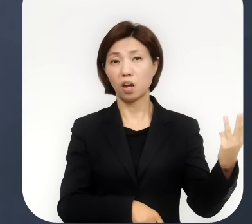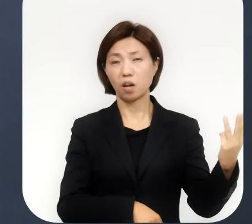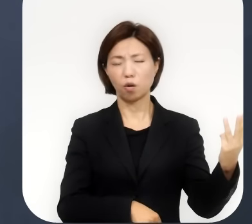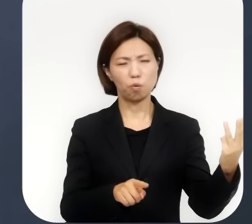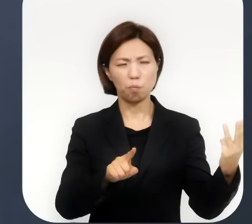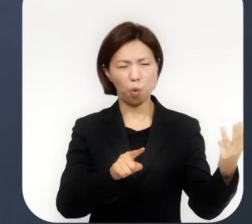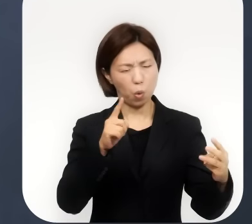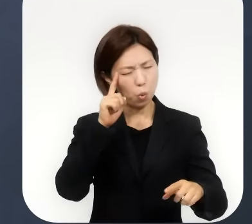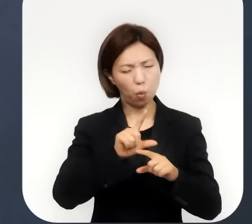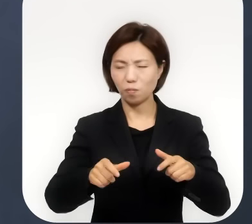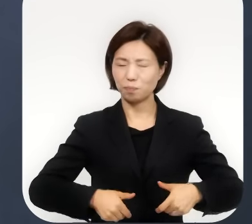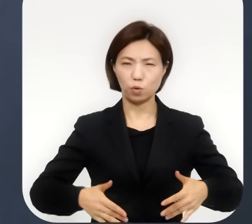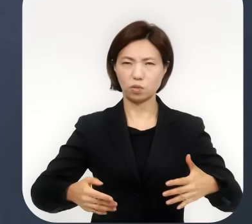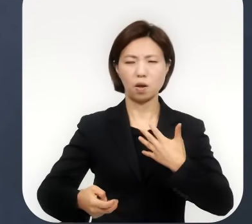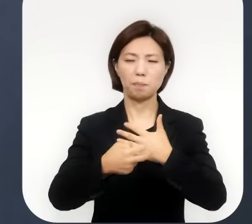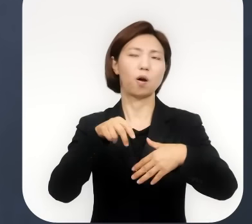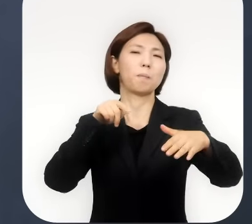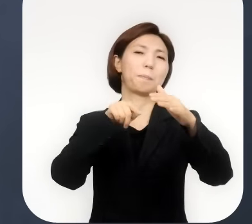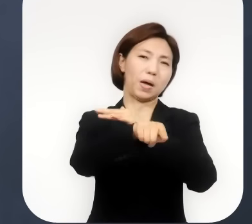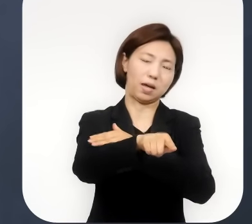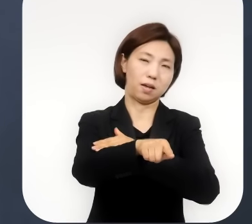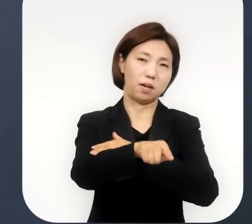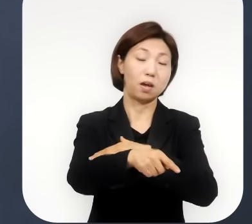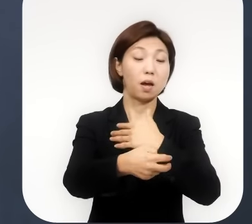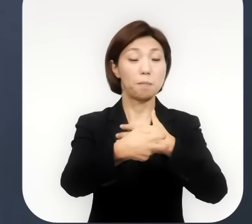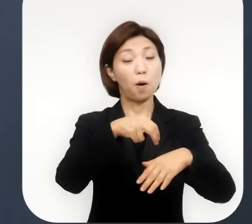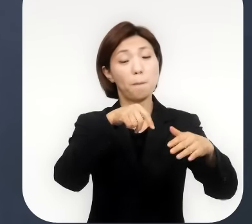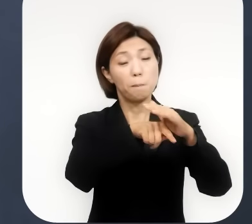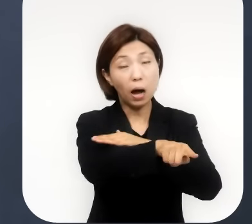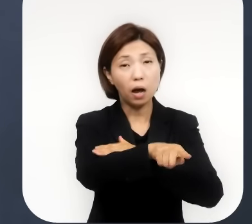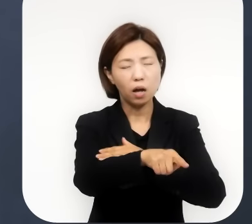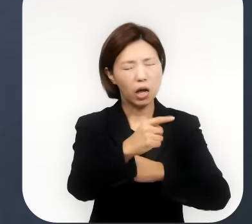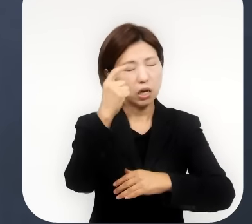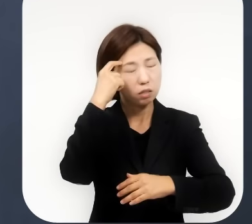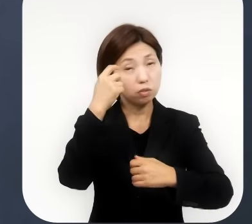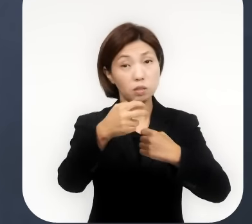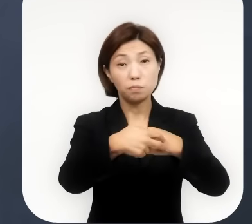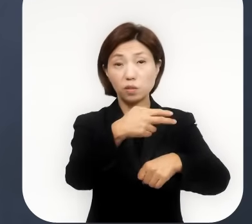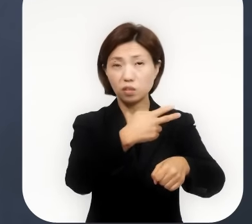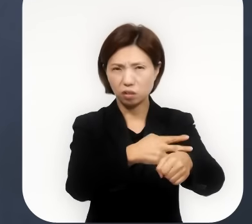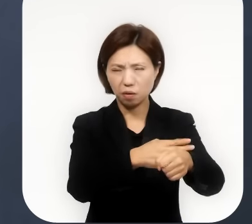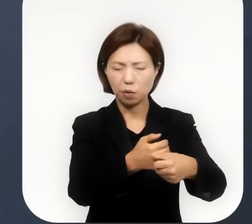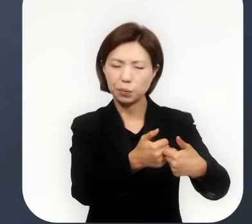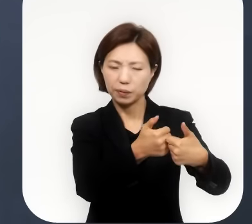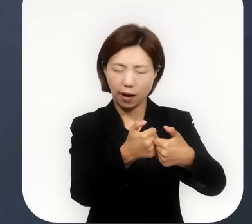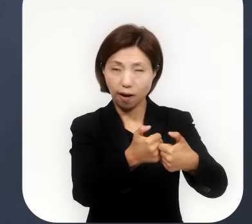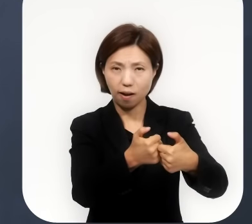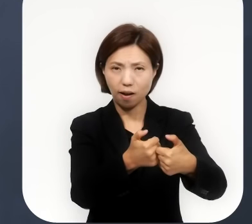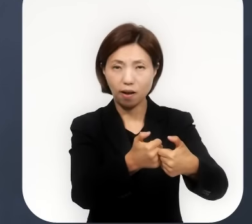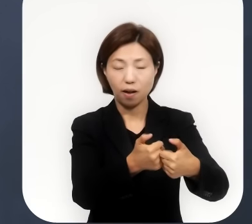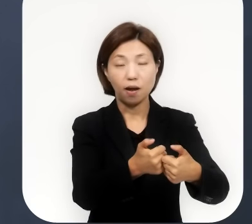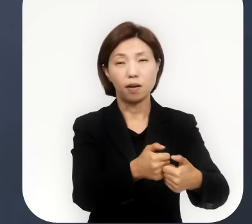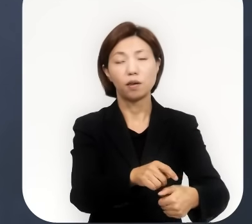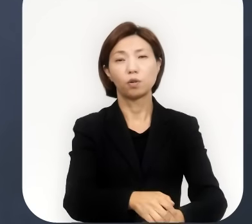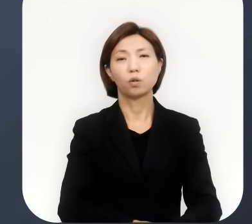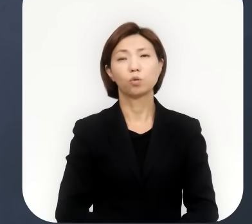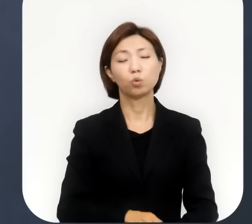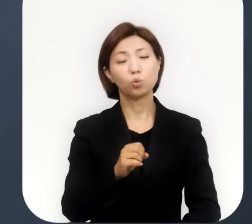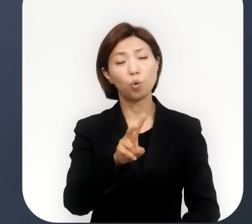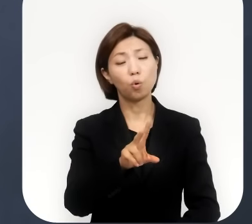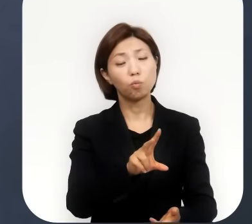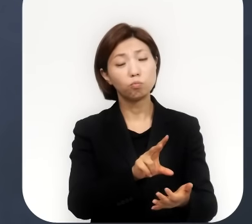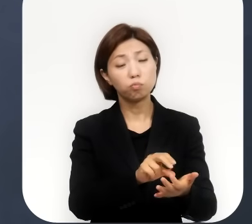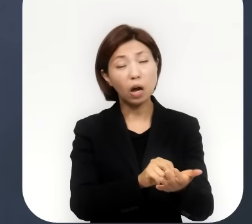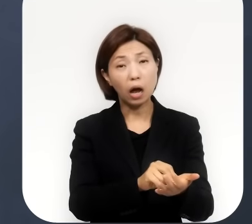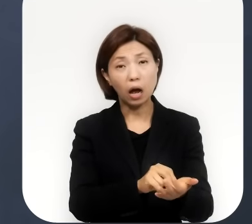묻지 말고 무조건 병원에 가야 됩니다 병원에 가서 정신과 검진을 하고